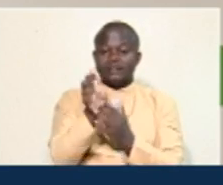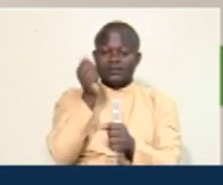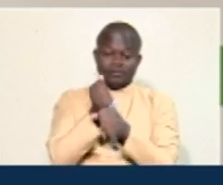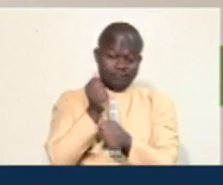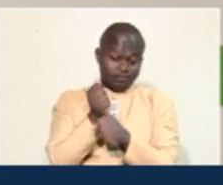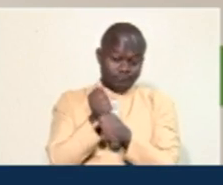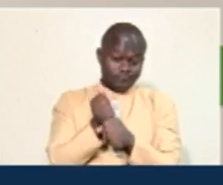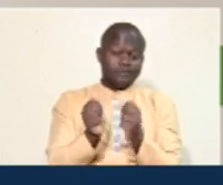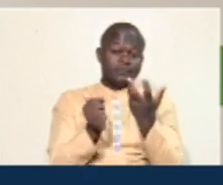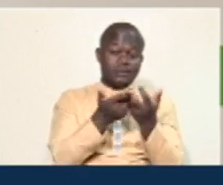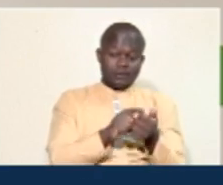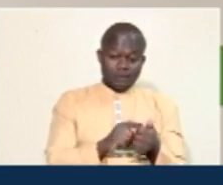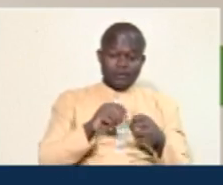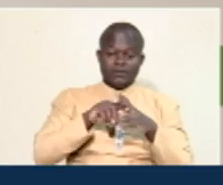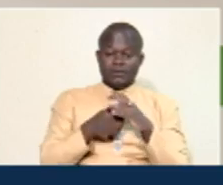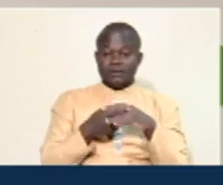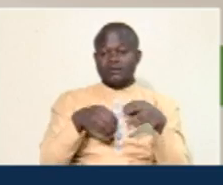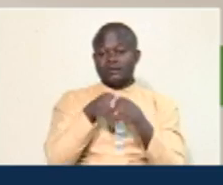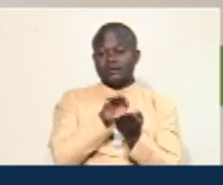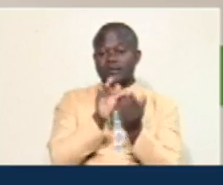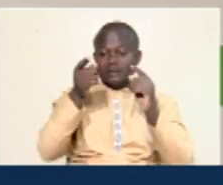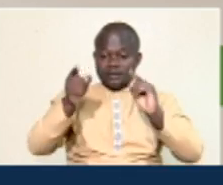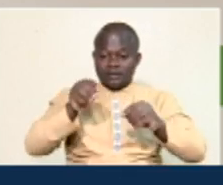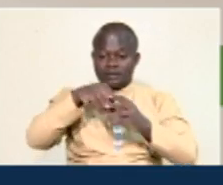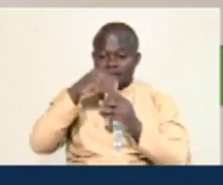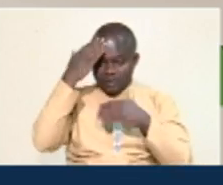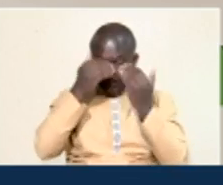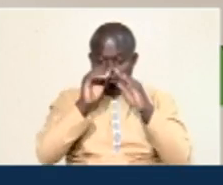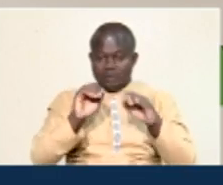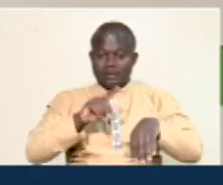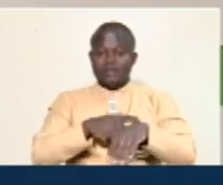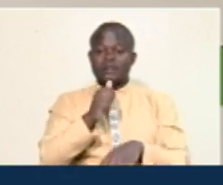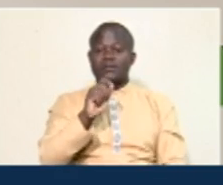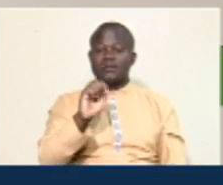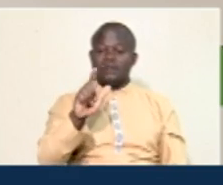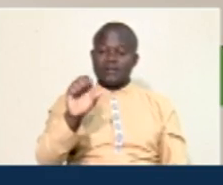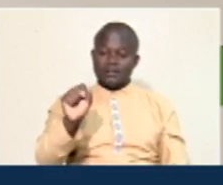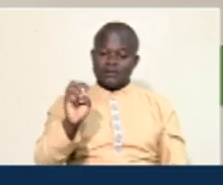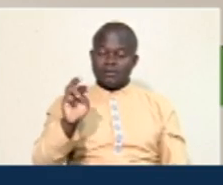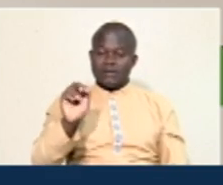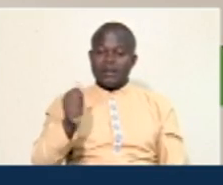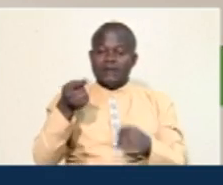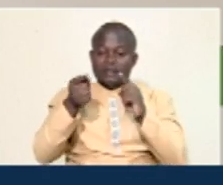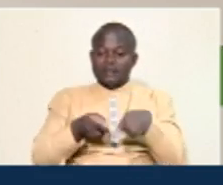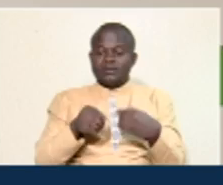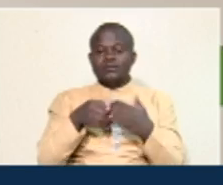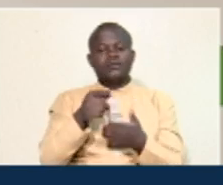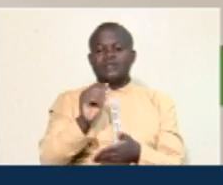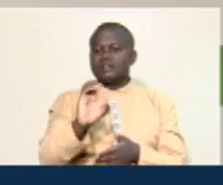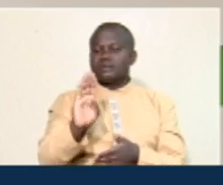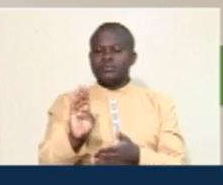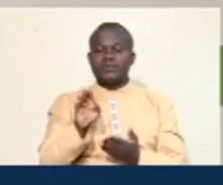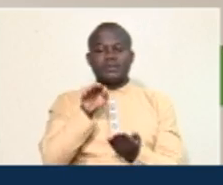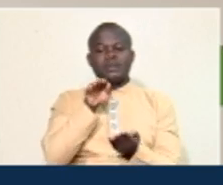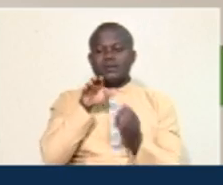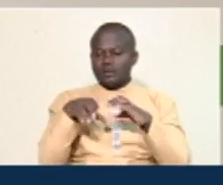zarakozwe, zarabazwe kuva igihe rabo banki ziramo kugira ngo igihe Atlas Mare zira n'abandi bose. So KCB Group ntabwo